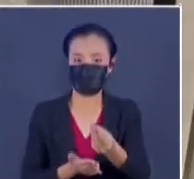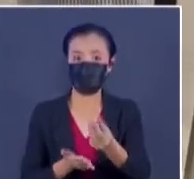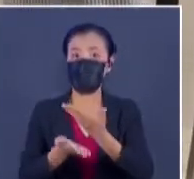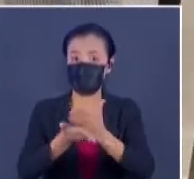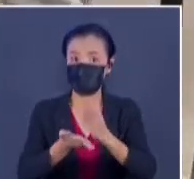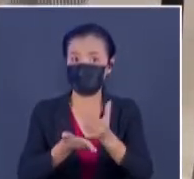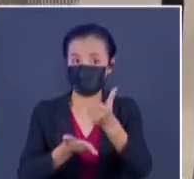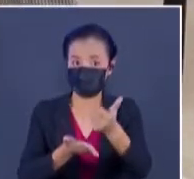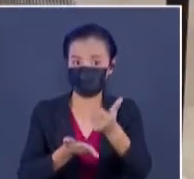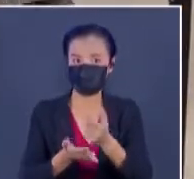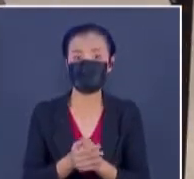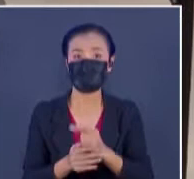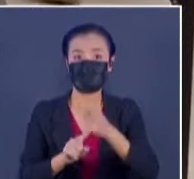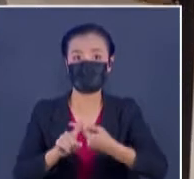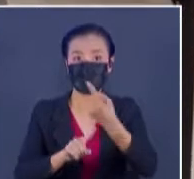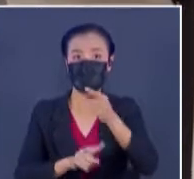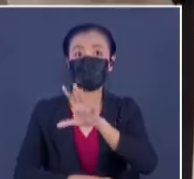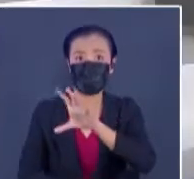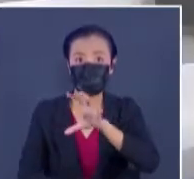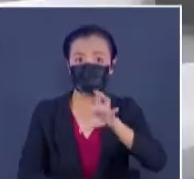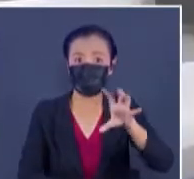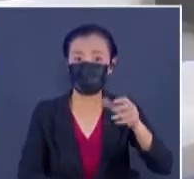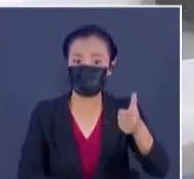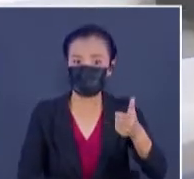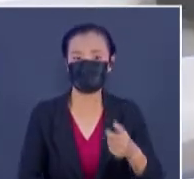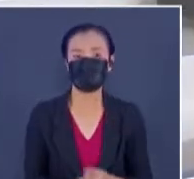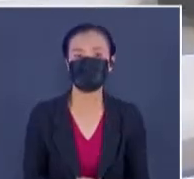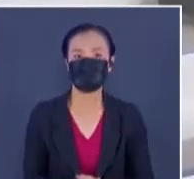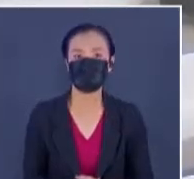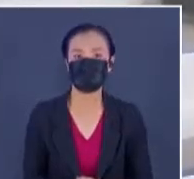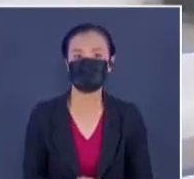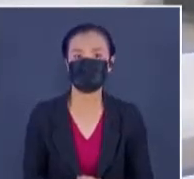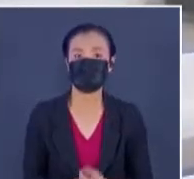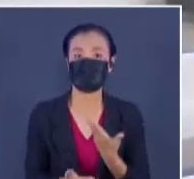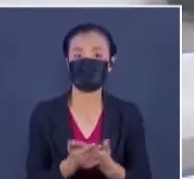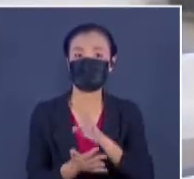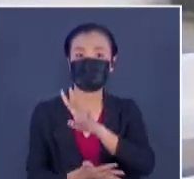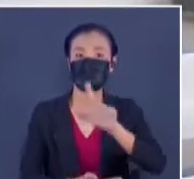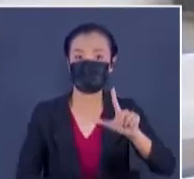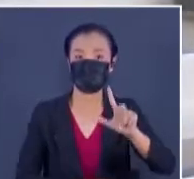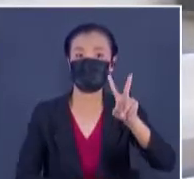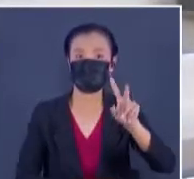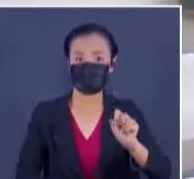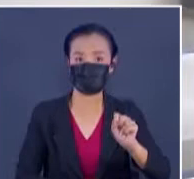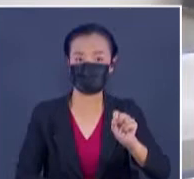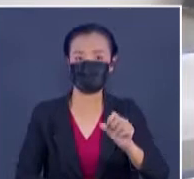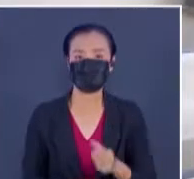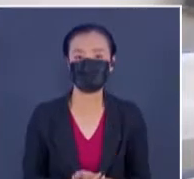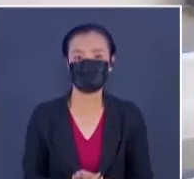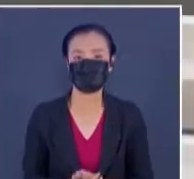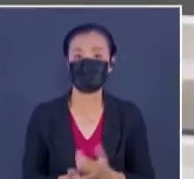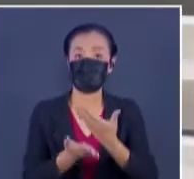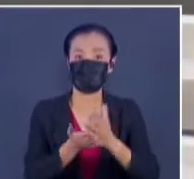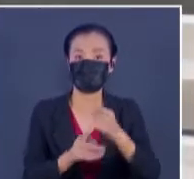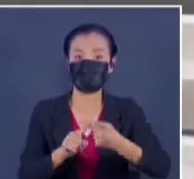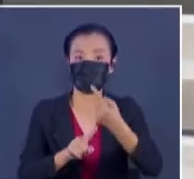นได้ไหมผ่อนให้เดือนละ500บาทครับทีนี้ถ้าเราดูจากยอดเงินแล้วนะครับ4ล้าน2แสนบาทผ่อนเ